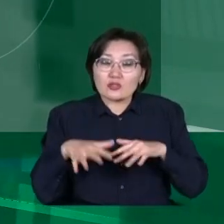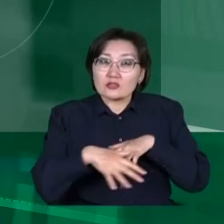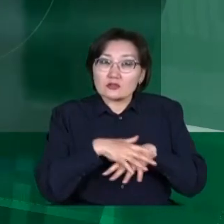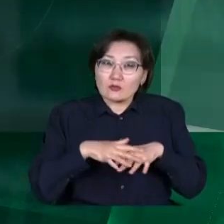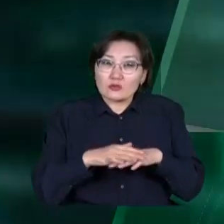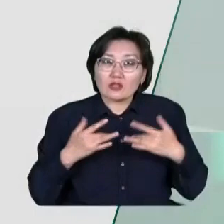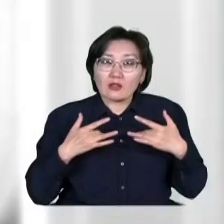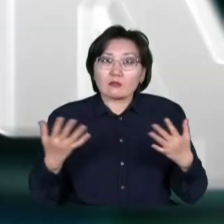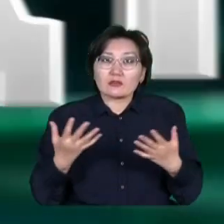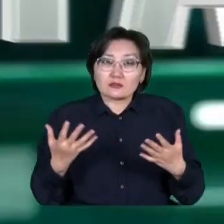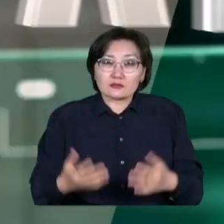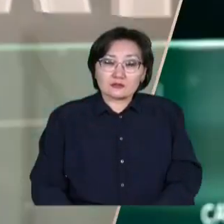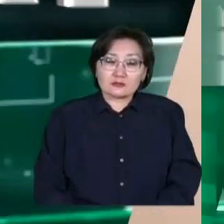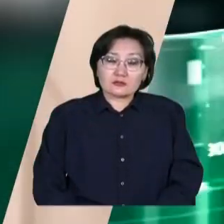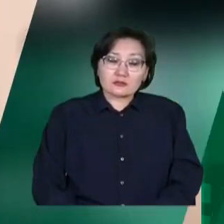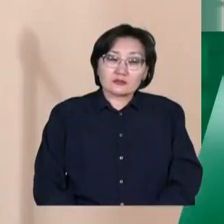не?